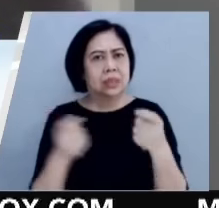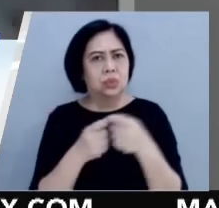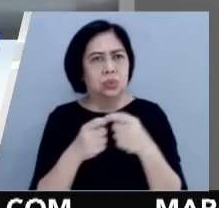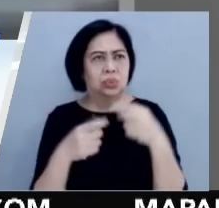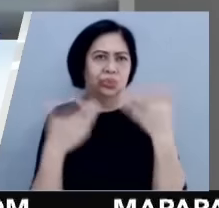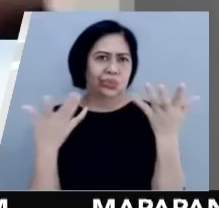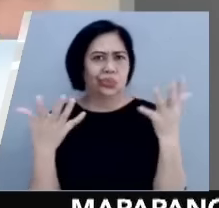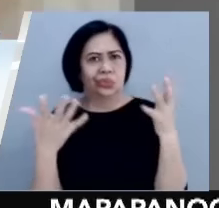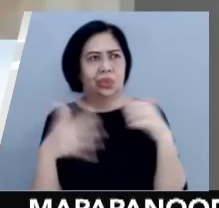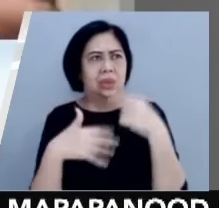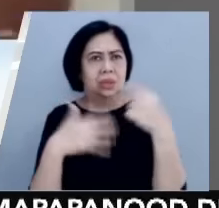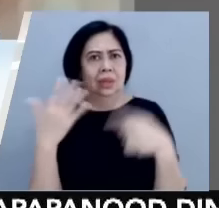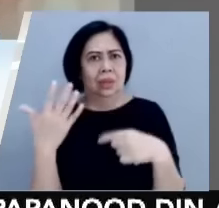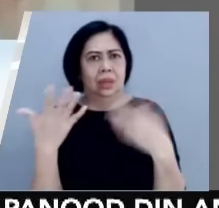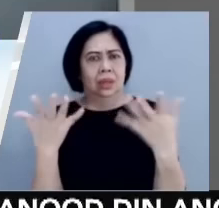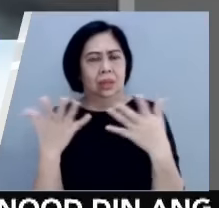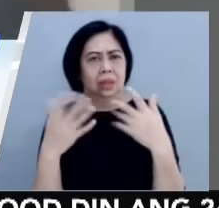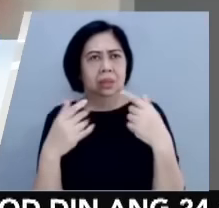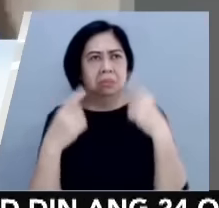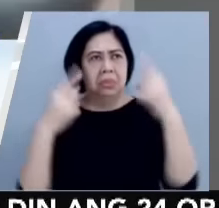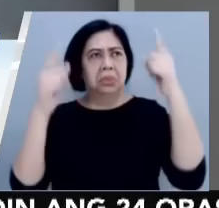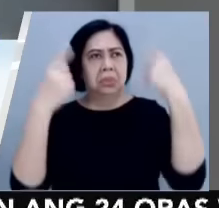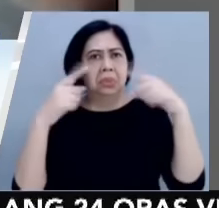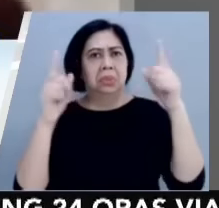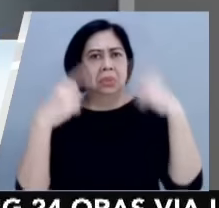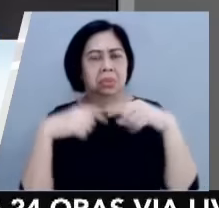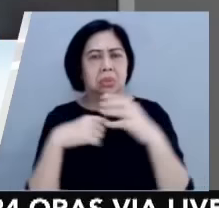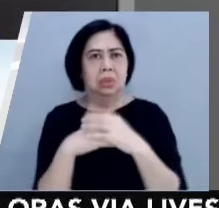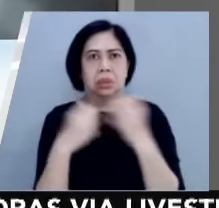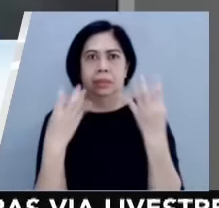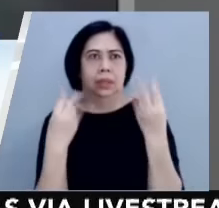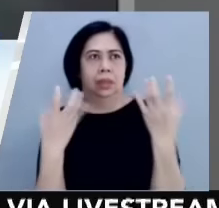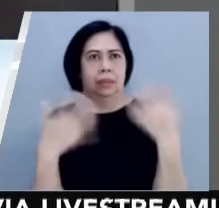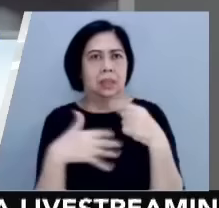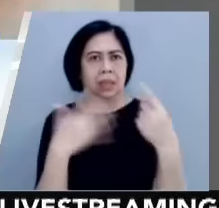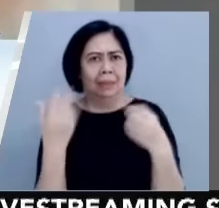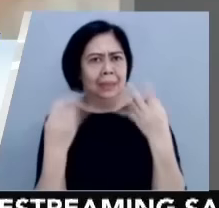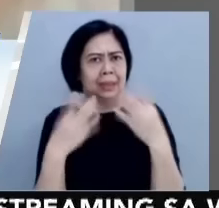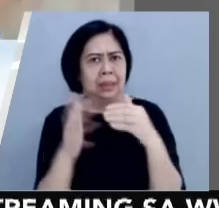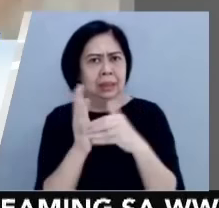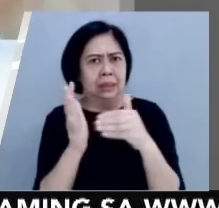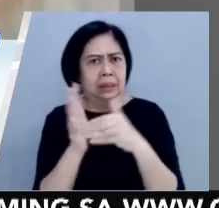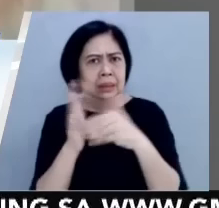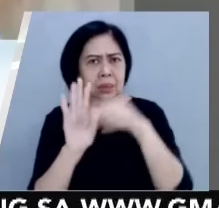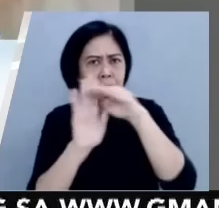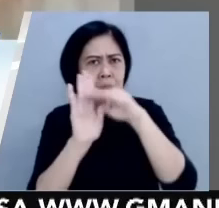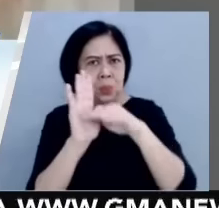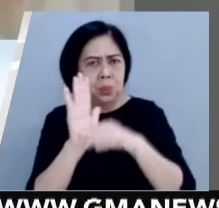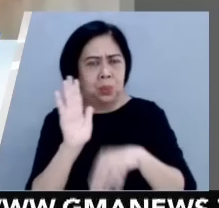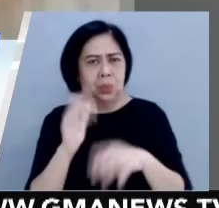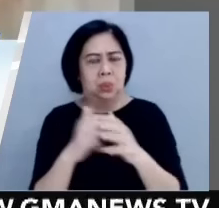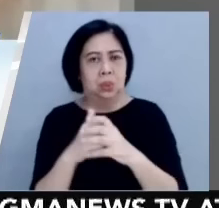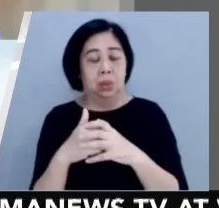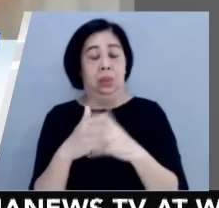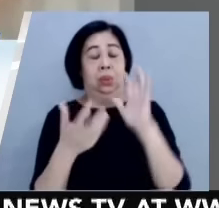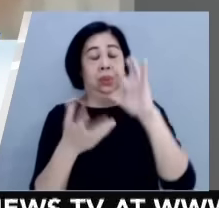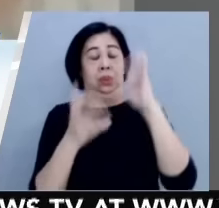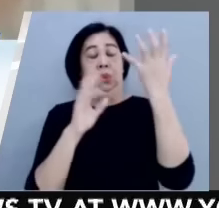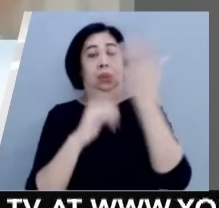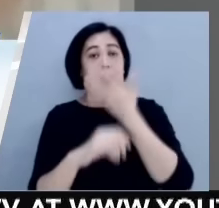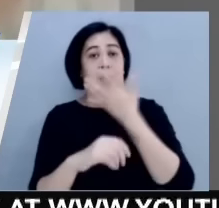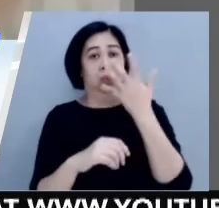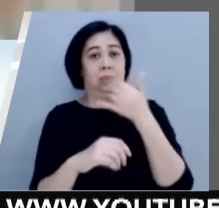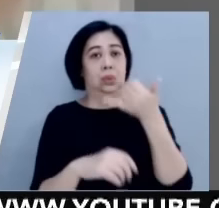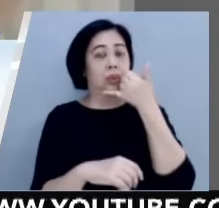na success. Kemi-kemi, ang dami-dami daw, ang dami, sunod-sunod. Naloka yung anak ko. Tapos tumawag siya sa